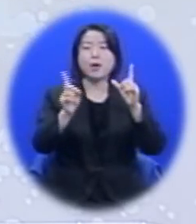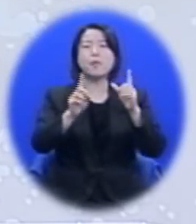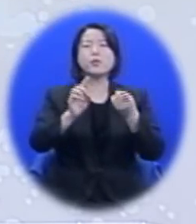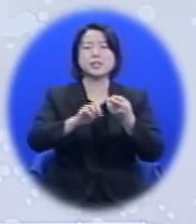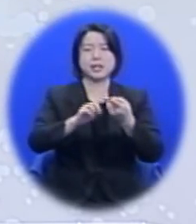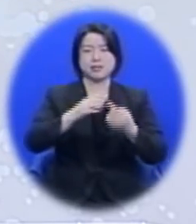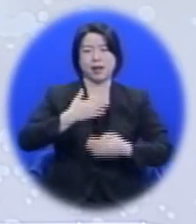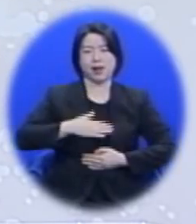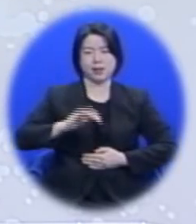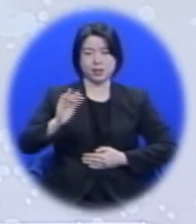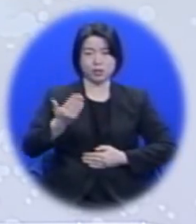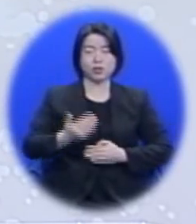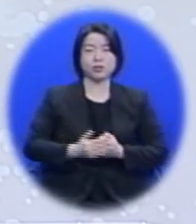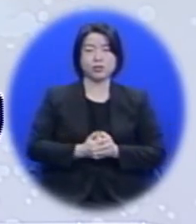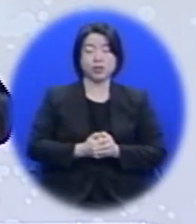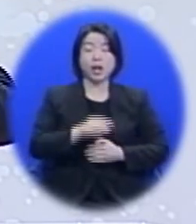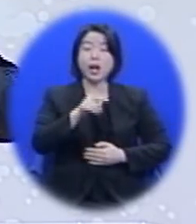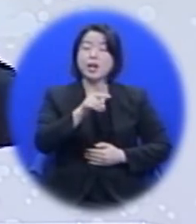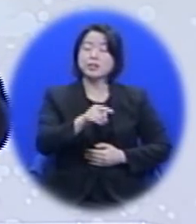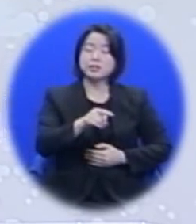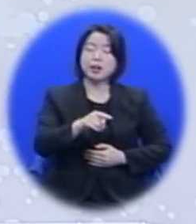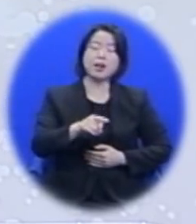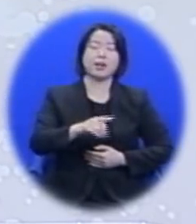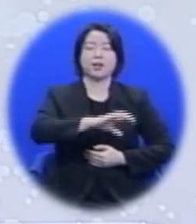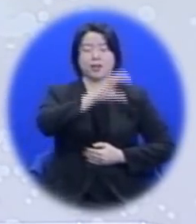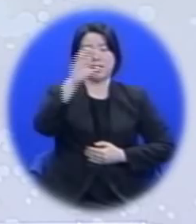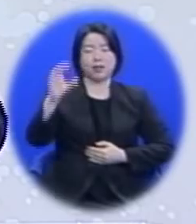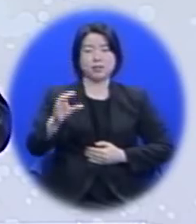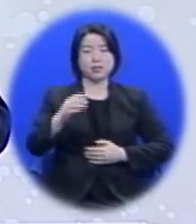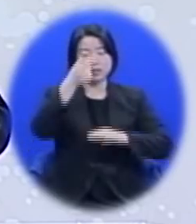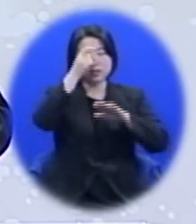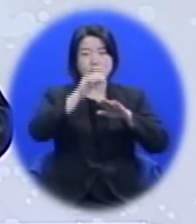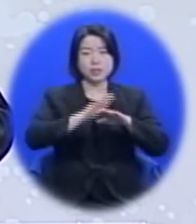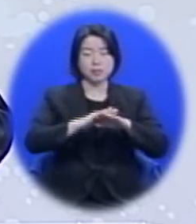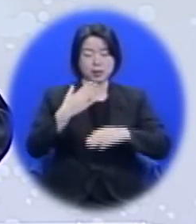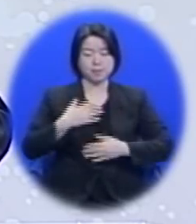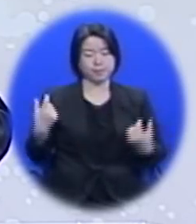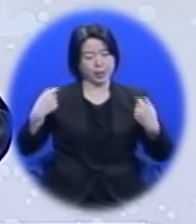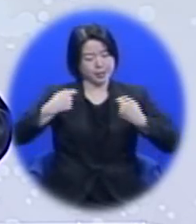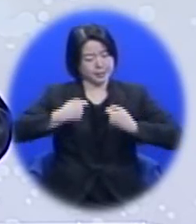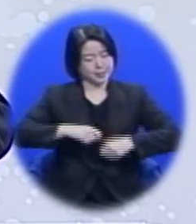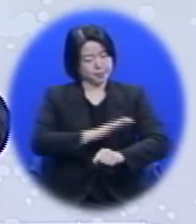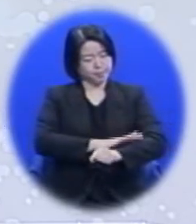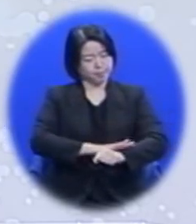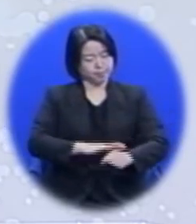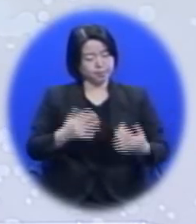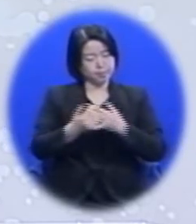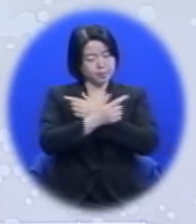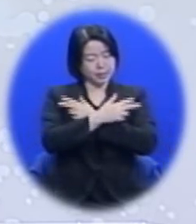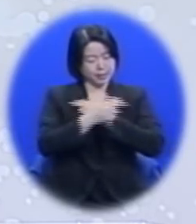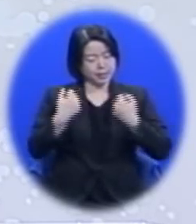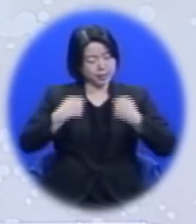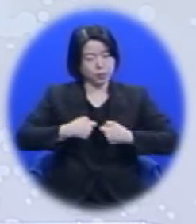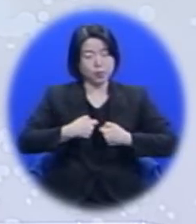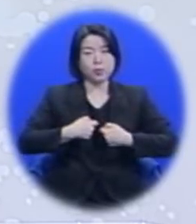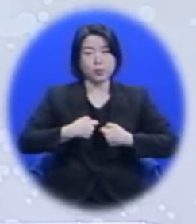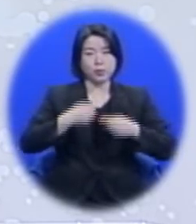알게 됩니다. 그리고 그가 성탄절 예배에 옷을 차려입고 갑니다. 예배